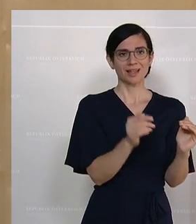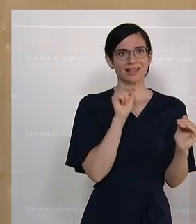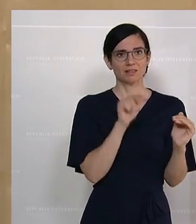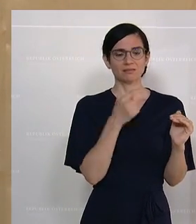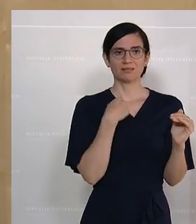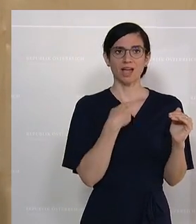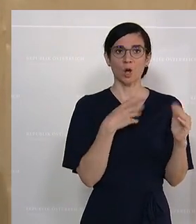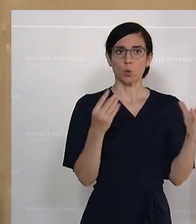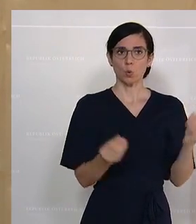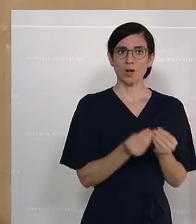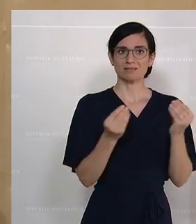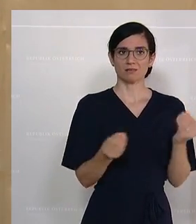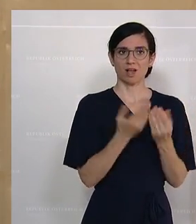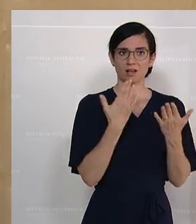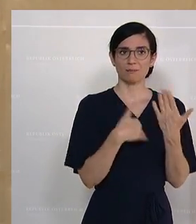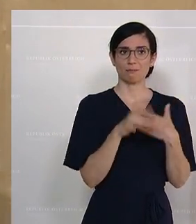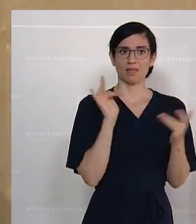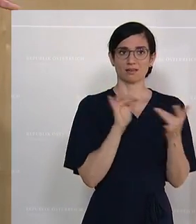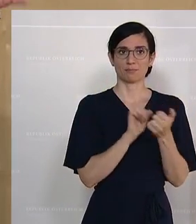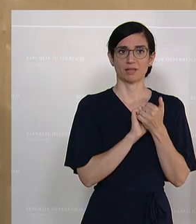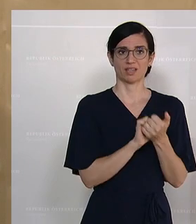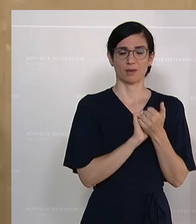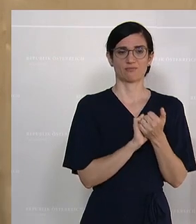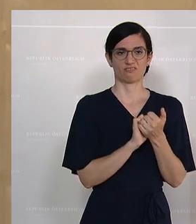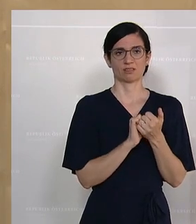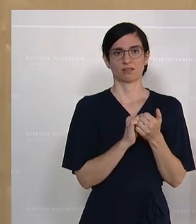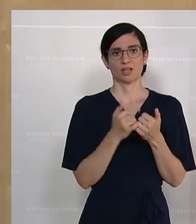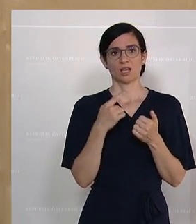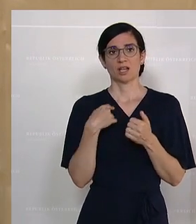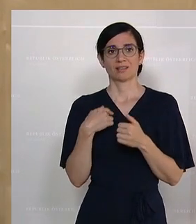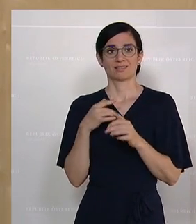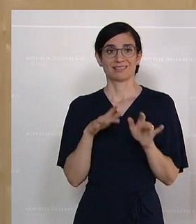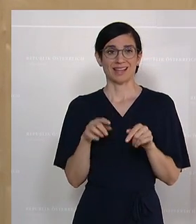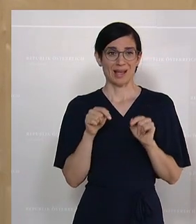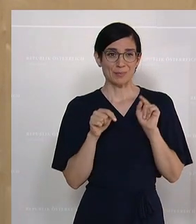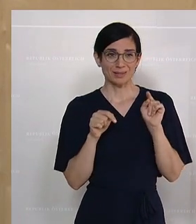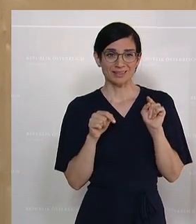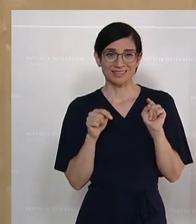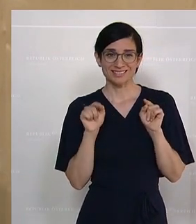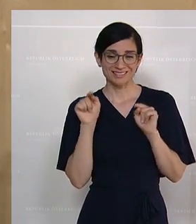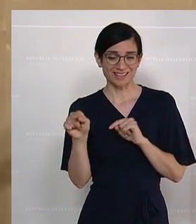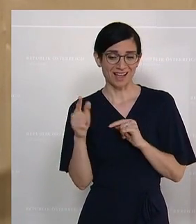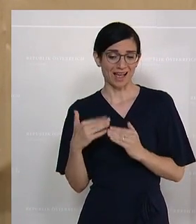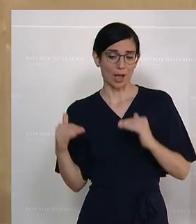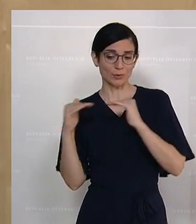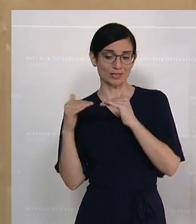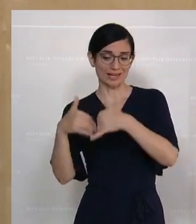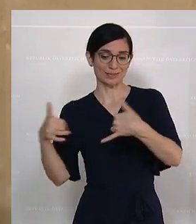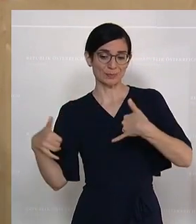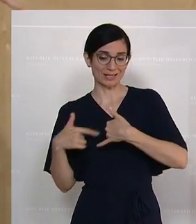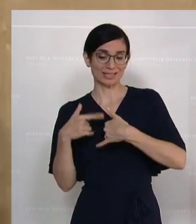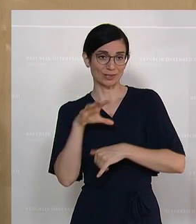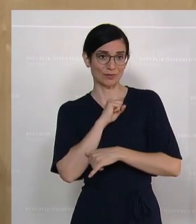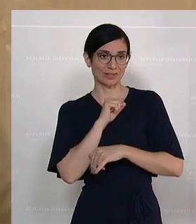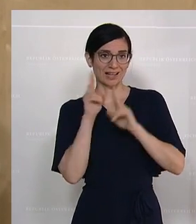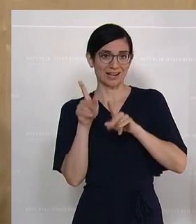ursachen bekämpfen als zu versuchen ausgleichs pakete zu machen die haben aber immerhin den vorteil dass man alle gleich behandelt sondern dass